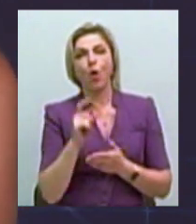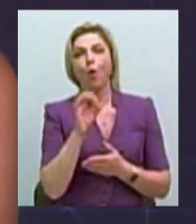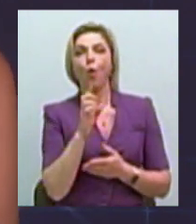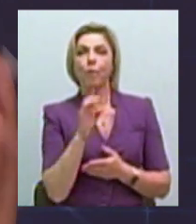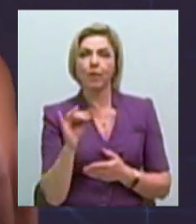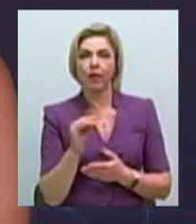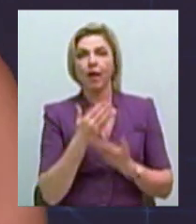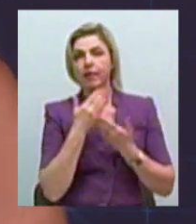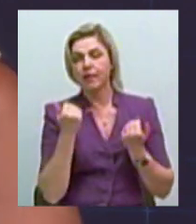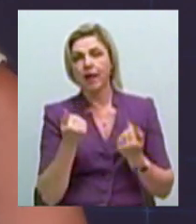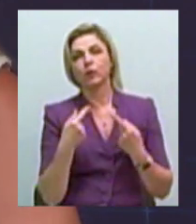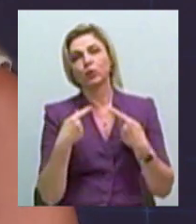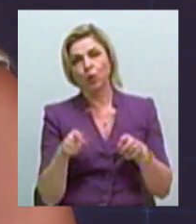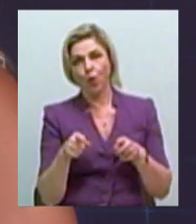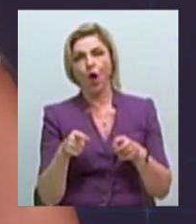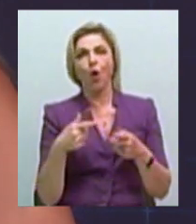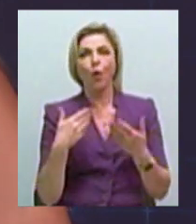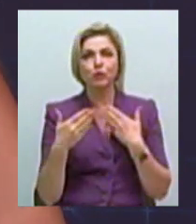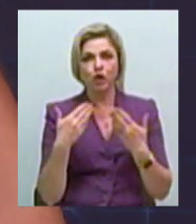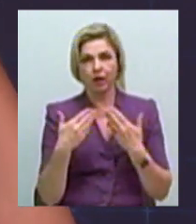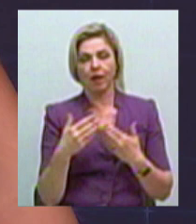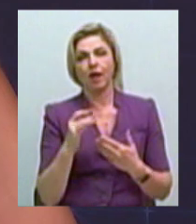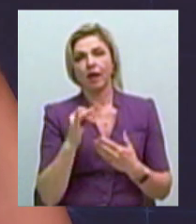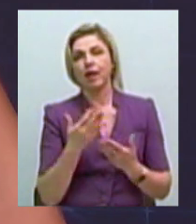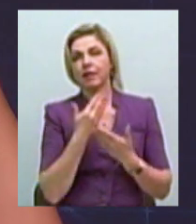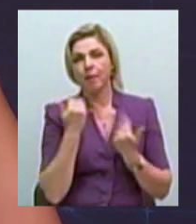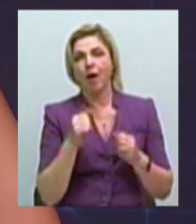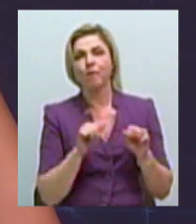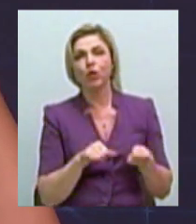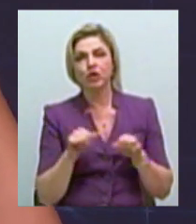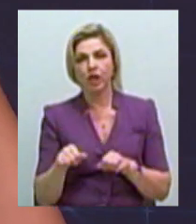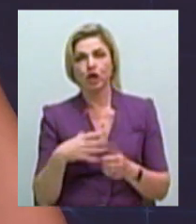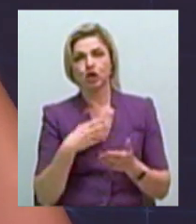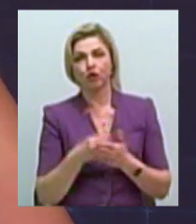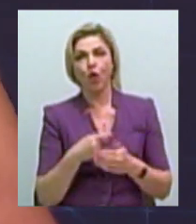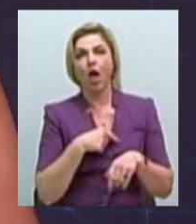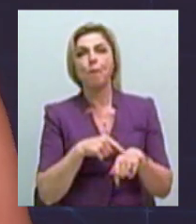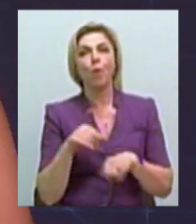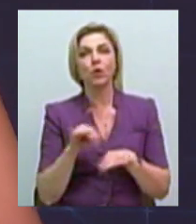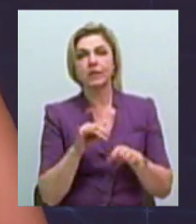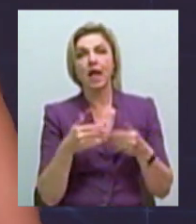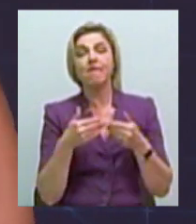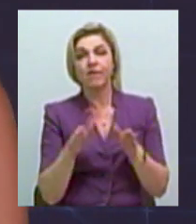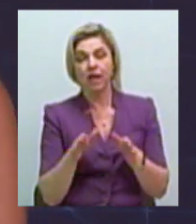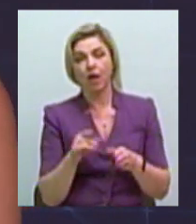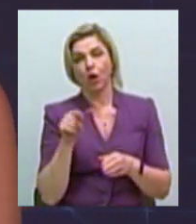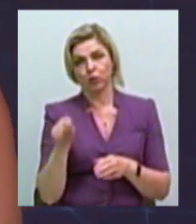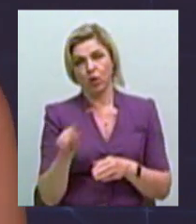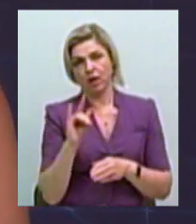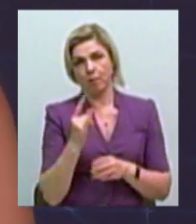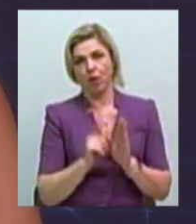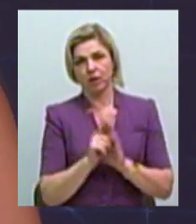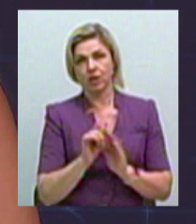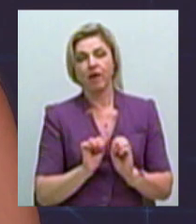має кола комунікації, якщо вона не має можливості свої емоції десь вилити, вона їх починає виливати